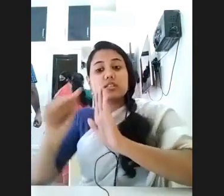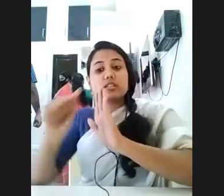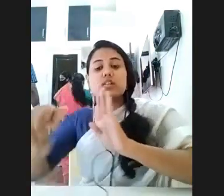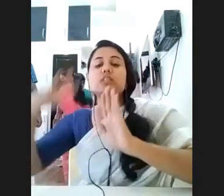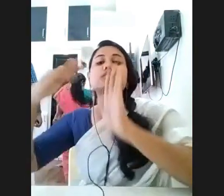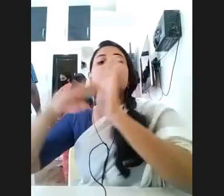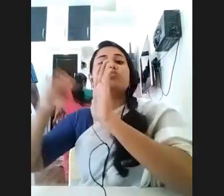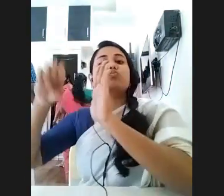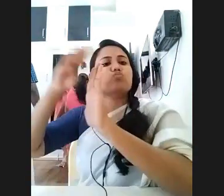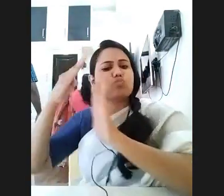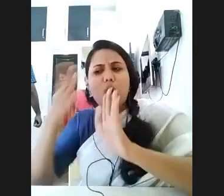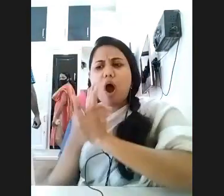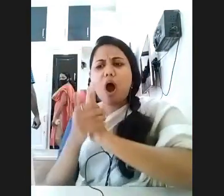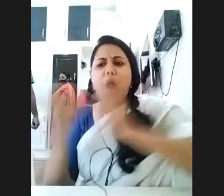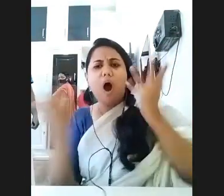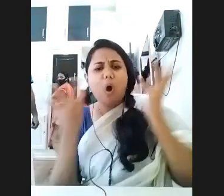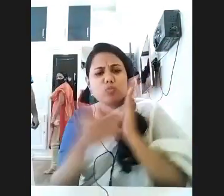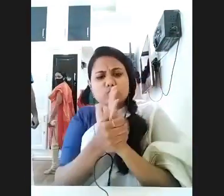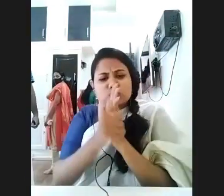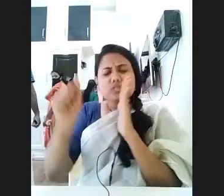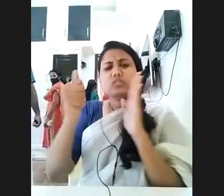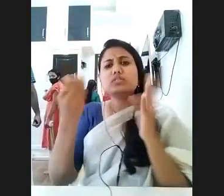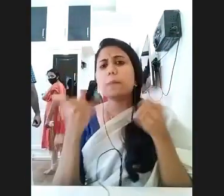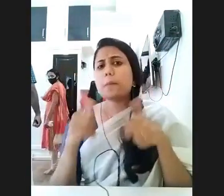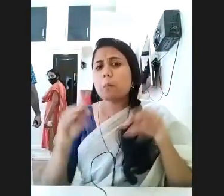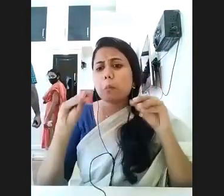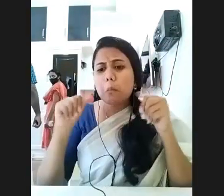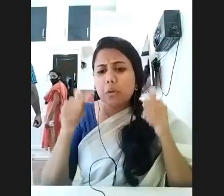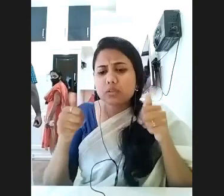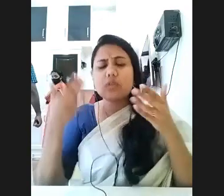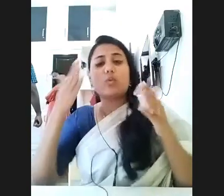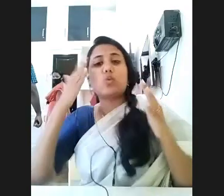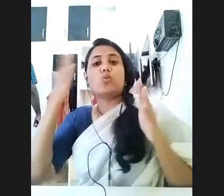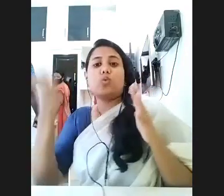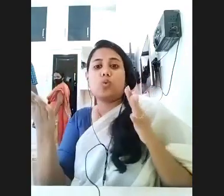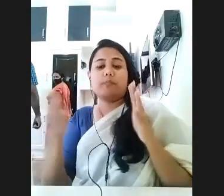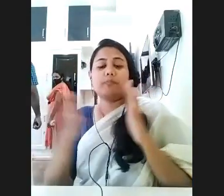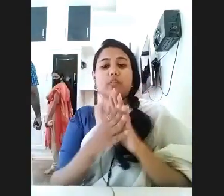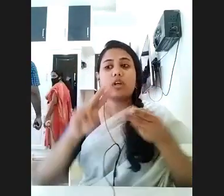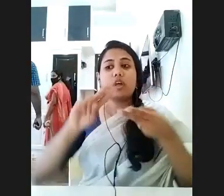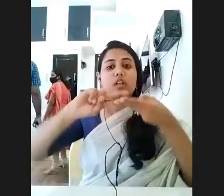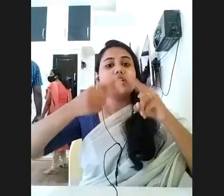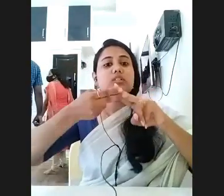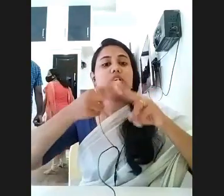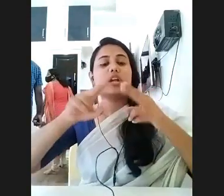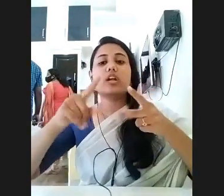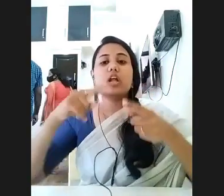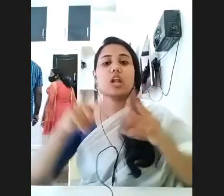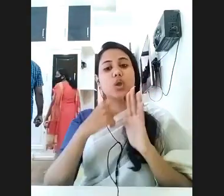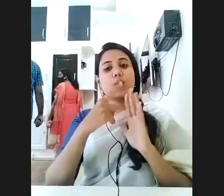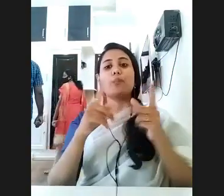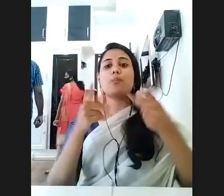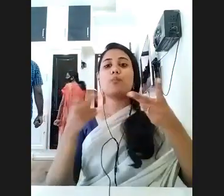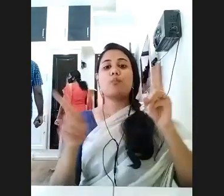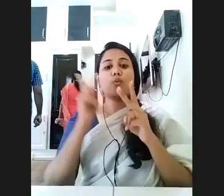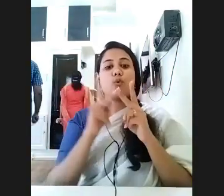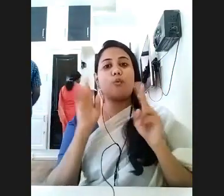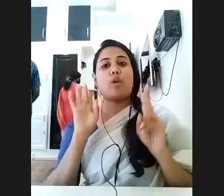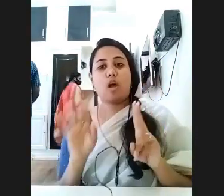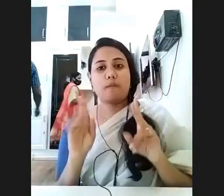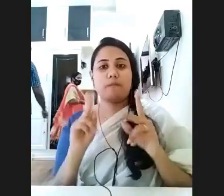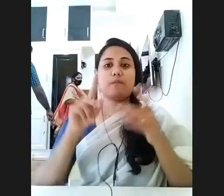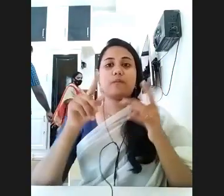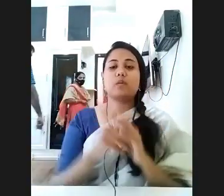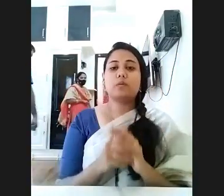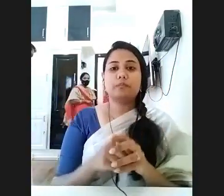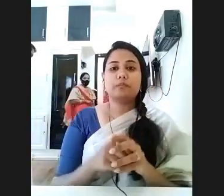വരുന്നതാണ്. ദാറ്റ് ഈസ് വൈ ഫസ്റ്റ് ഇമ്പോർട്ടൻറ്റ് തിങ് SMA പറയുന്നത് ജനറ്റിക്കലി പ്രൂവൻ ആയിട്ട് ഉണ്ടെങ്കിൽ മാത്രമേ നമുക്ക് അതിന് ട്രീറ്റ്മെൻറ്റും കാര്യങ്ങളും